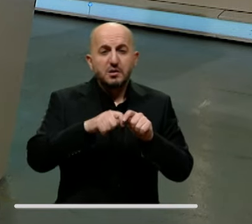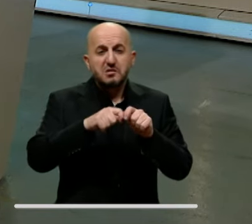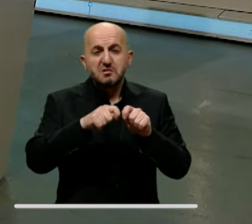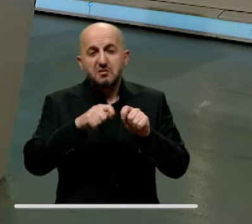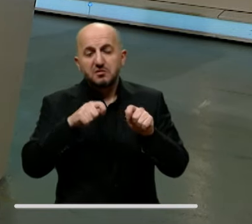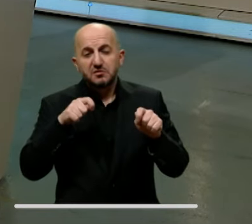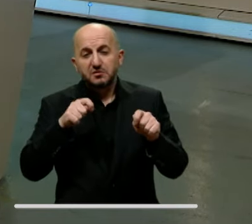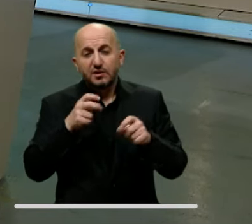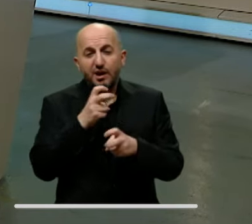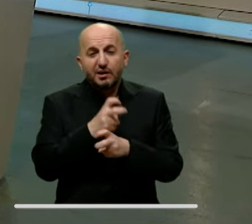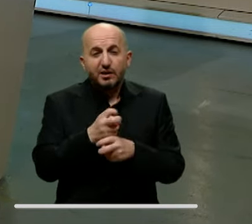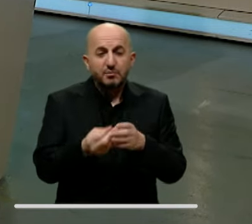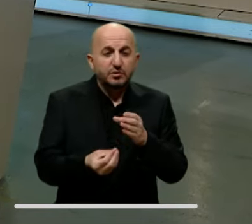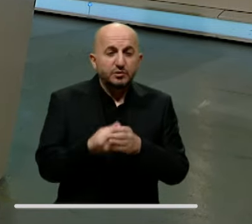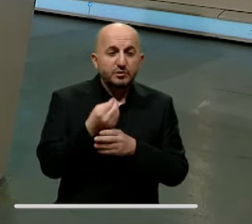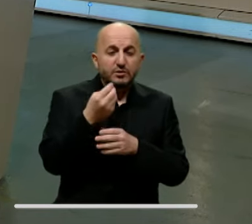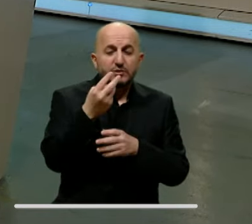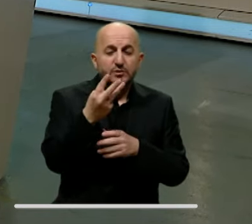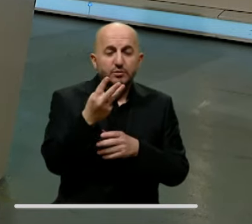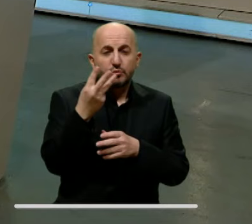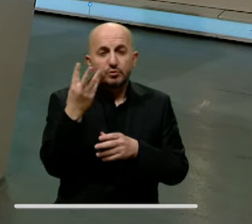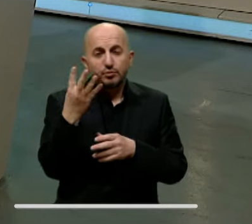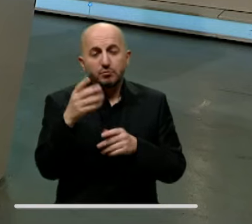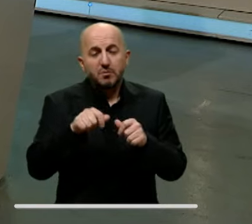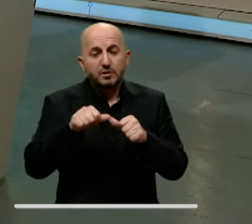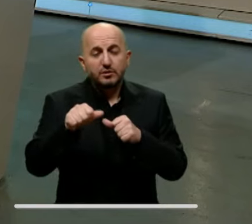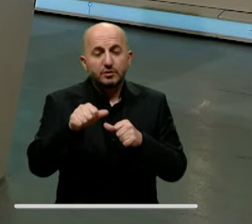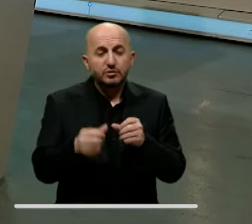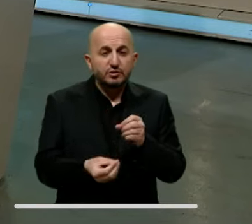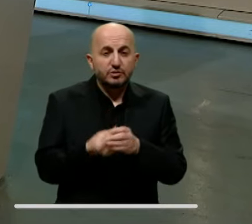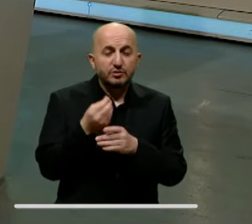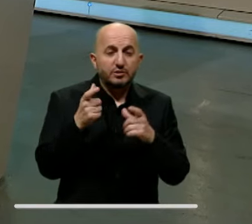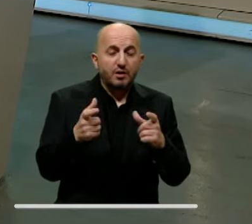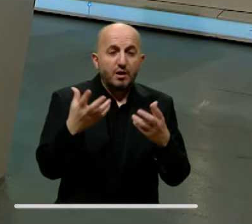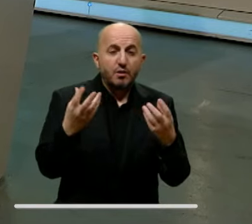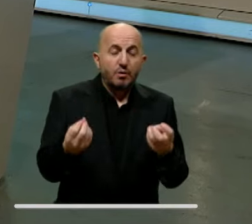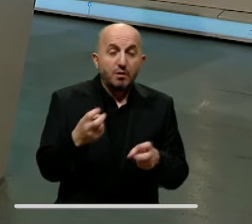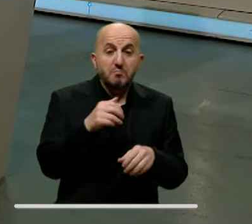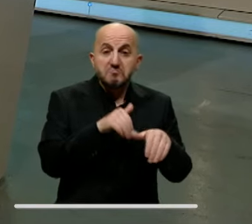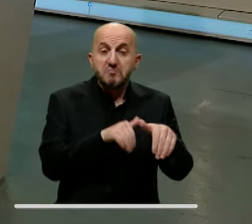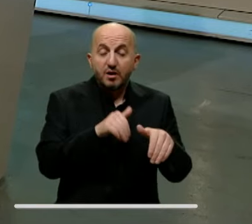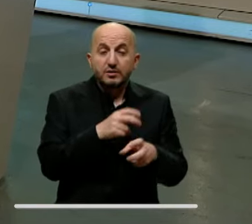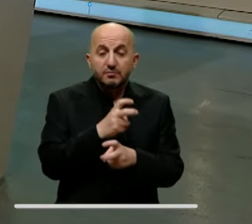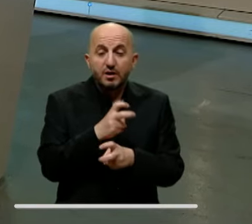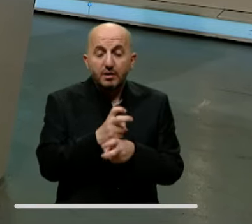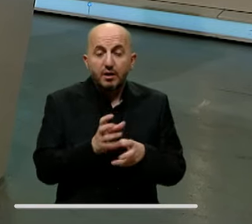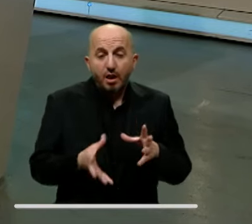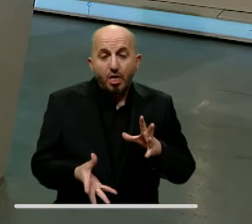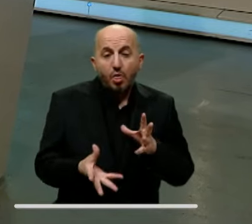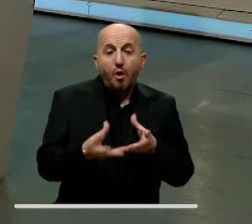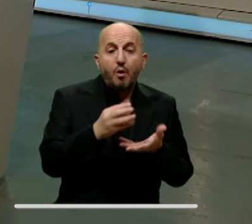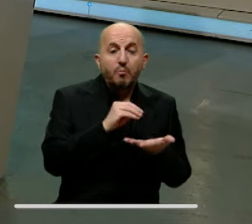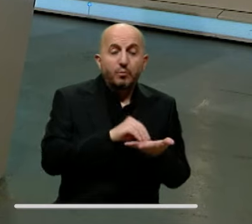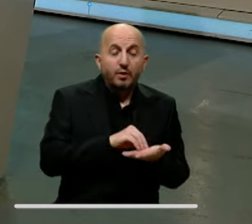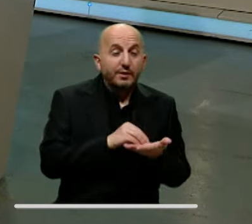veya 2 metrede 3 metrede çıktığı yerler oluyor mezar Zannedersem bu kemikleri topluyoruz Ama